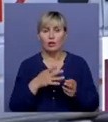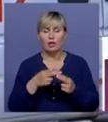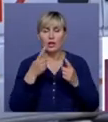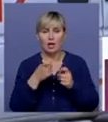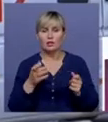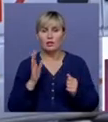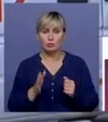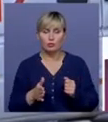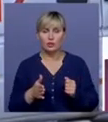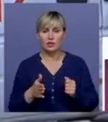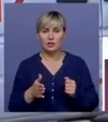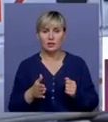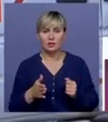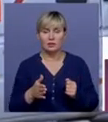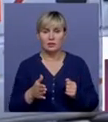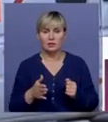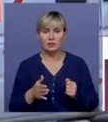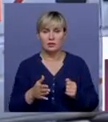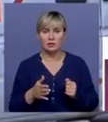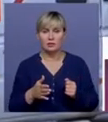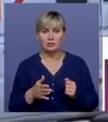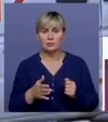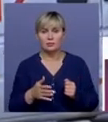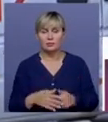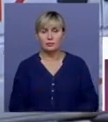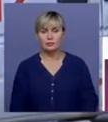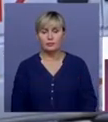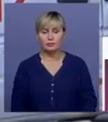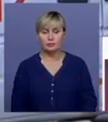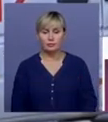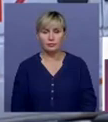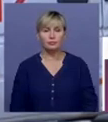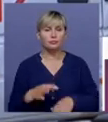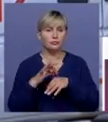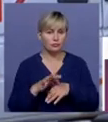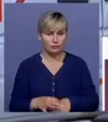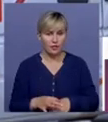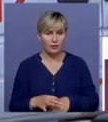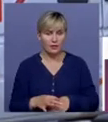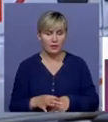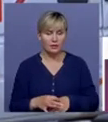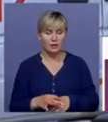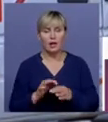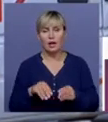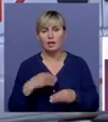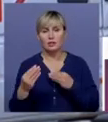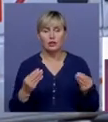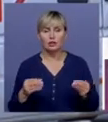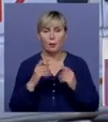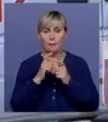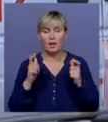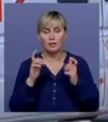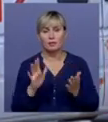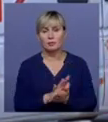будет как бы сказать проводиться раздача массы будет на